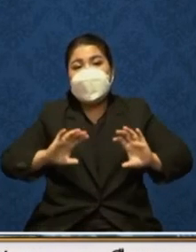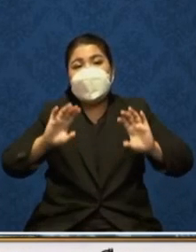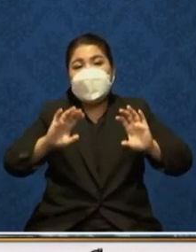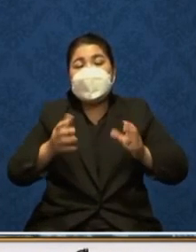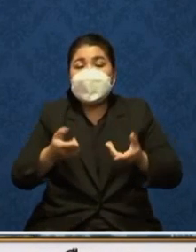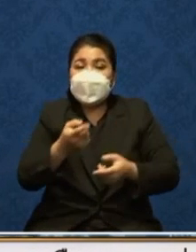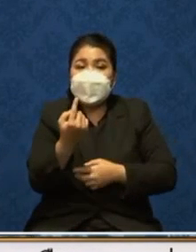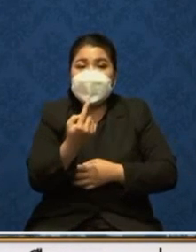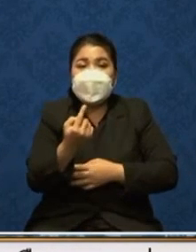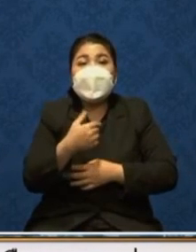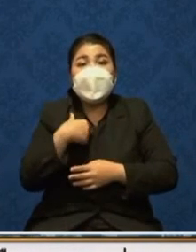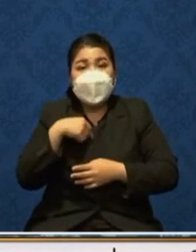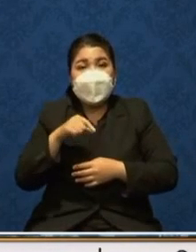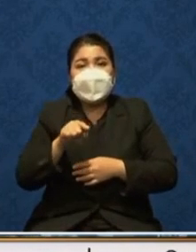โรการขฟคอ